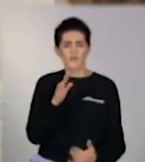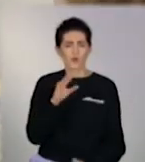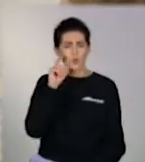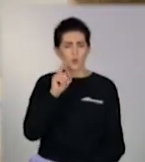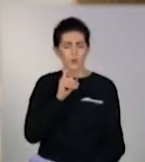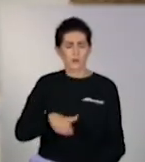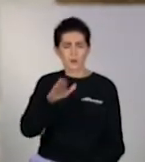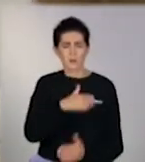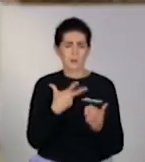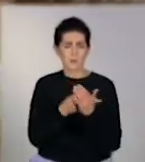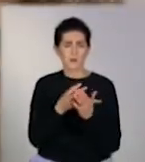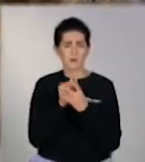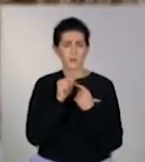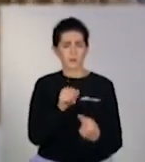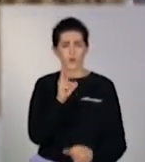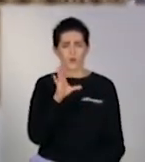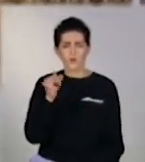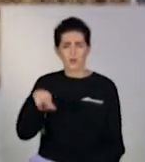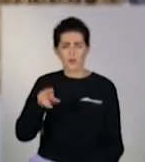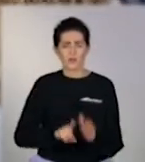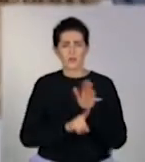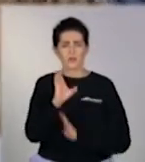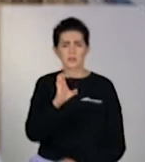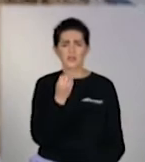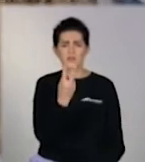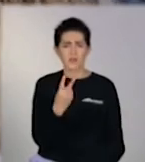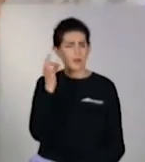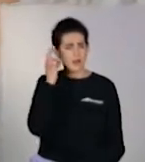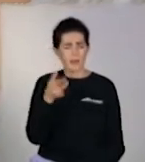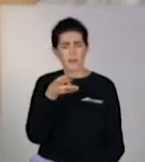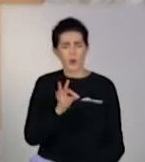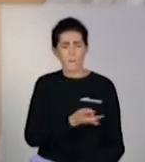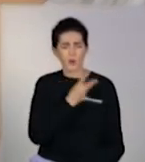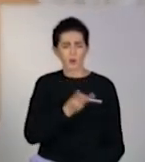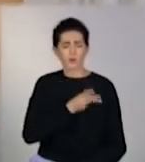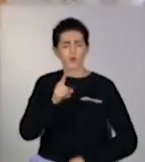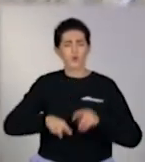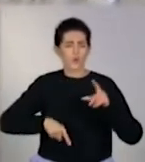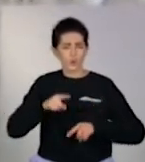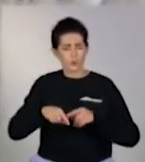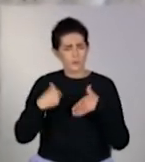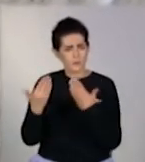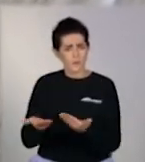дозволено імунізувати проти ковіду дітей від 12 років та лише за бажанням батьків.